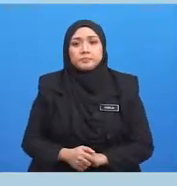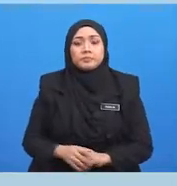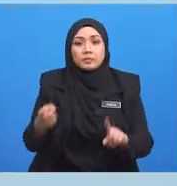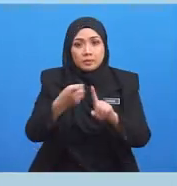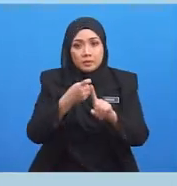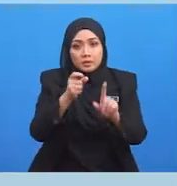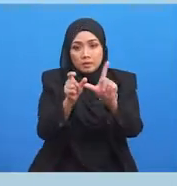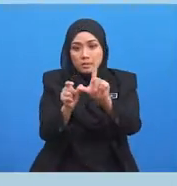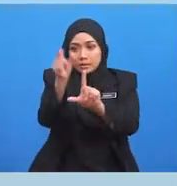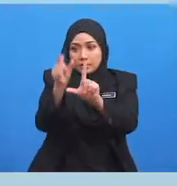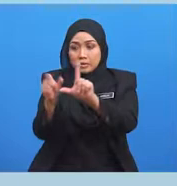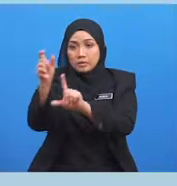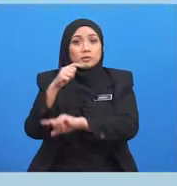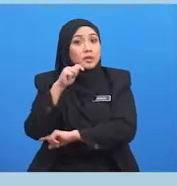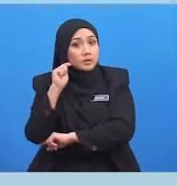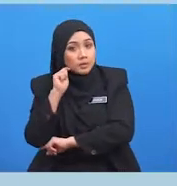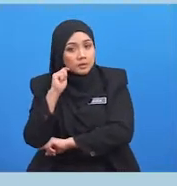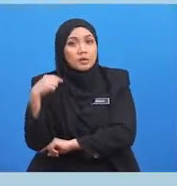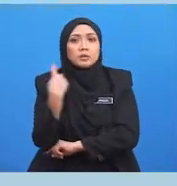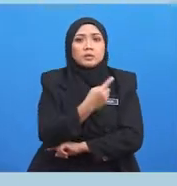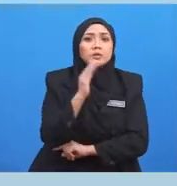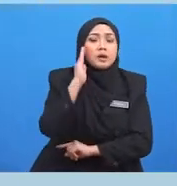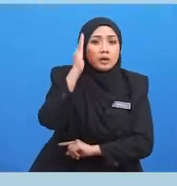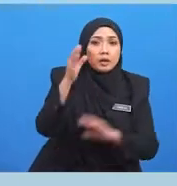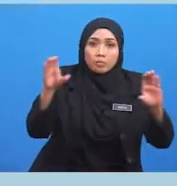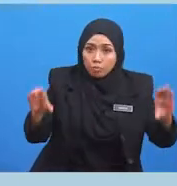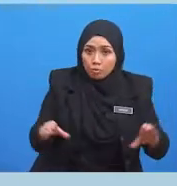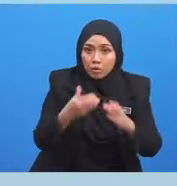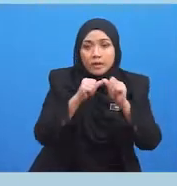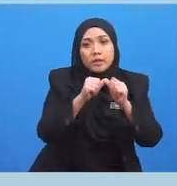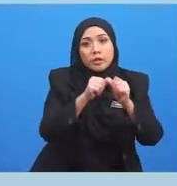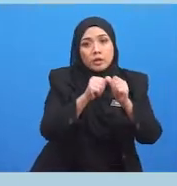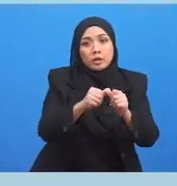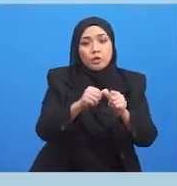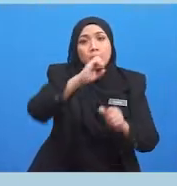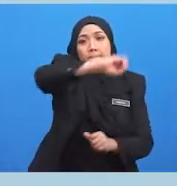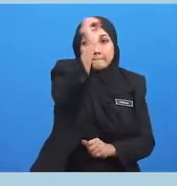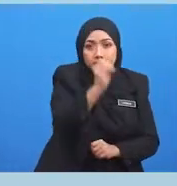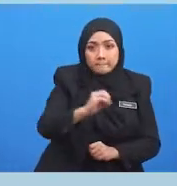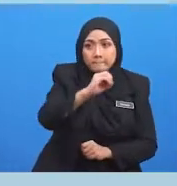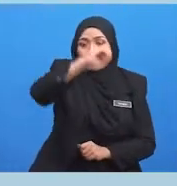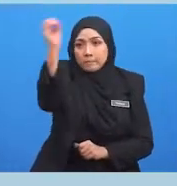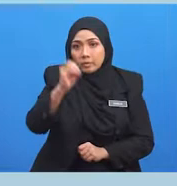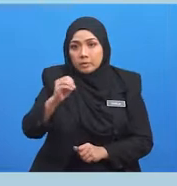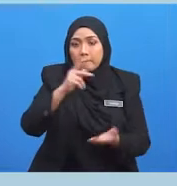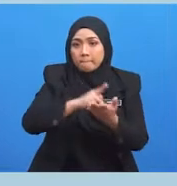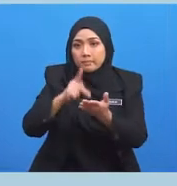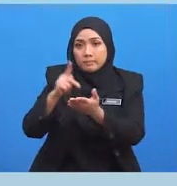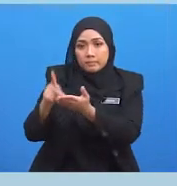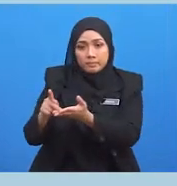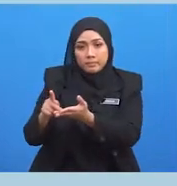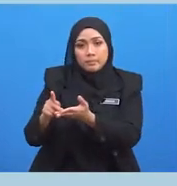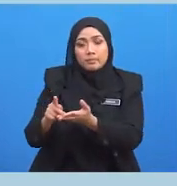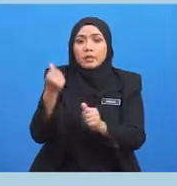bar itu, kita akan membuat huraian mengikut peratus dan bilangan